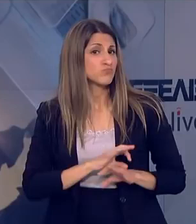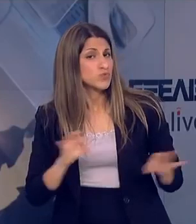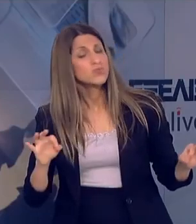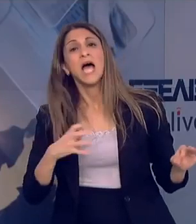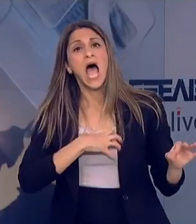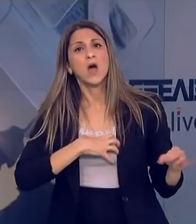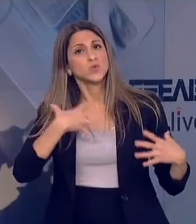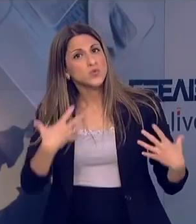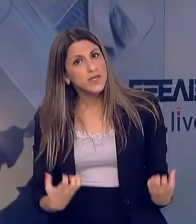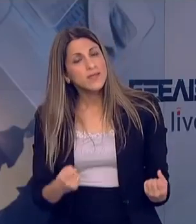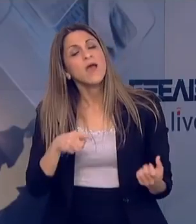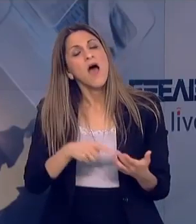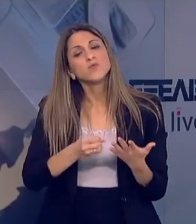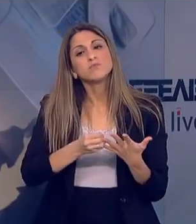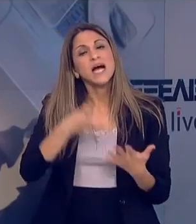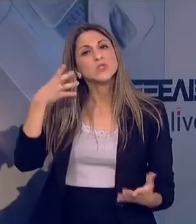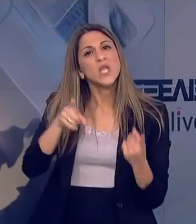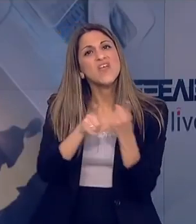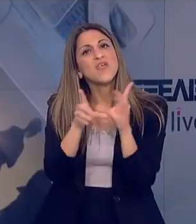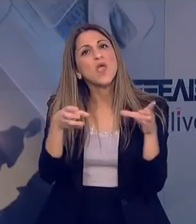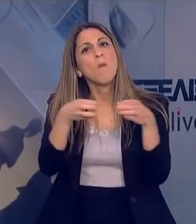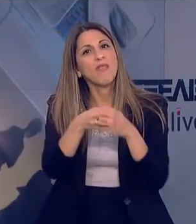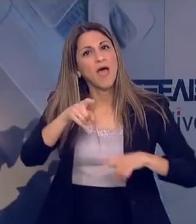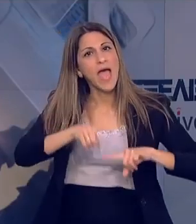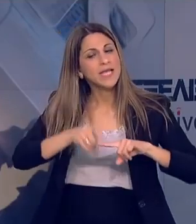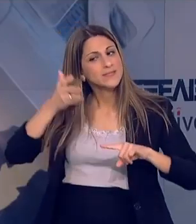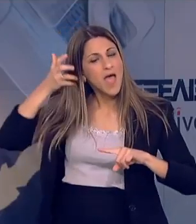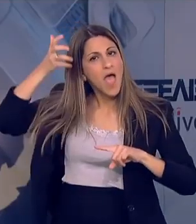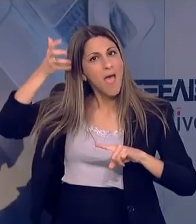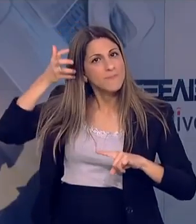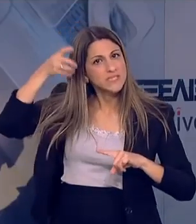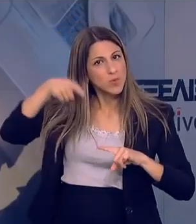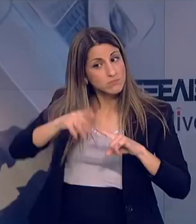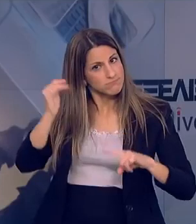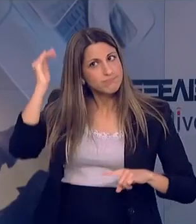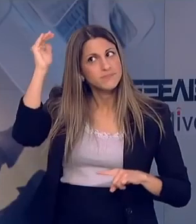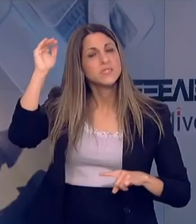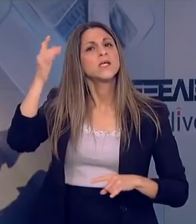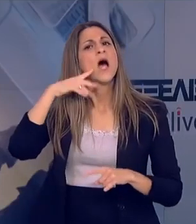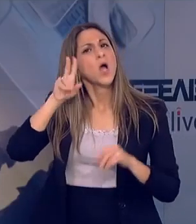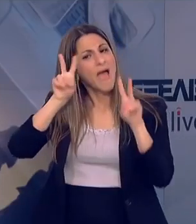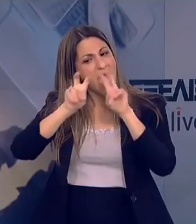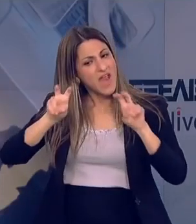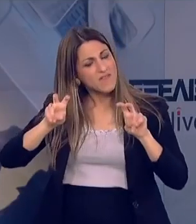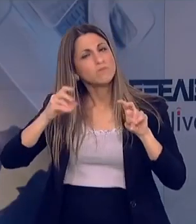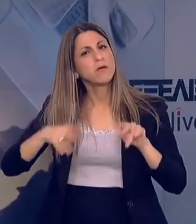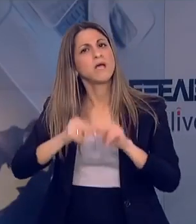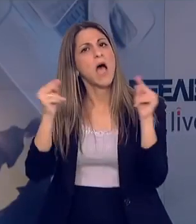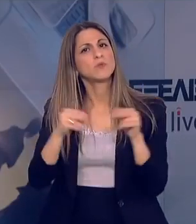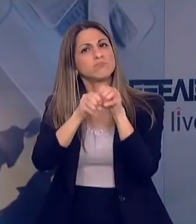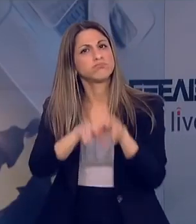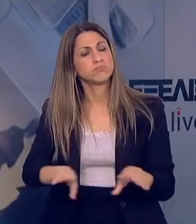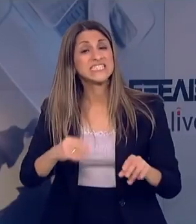στρες, το οποίο αξιολογείται από ειδική ομάδα Ελλήνων επιστημόνων και έχω δει ήδη κάποια δημοσιεύματα. Θεωρώ ότι είναι πολύ